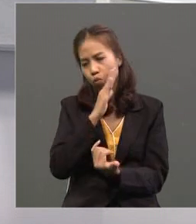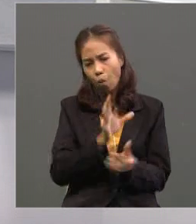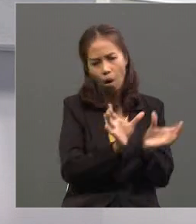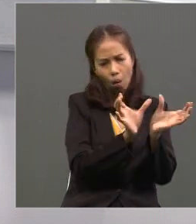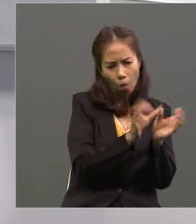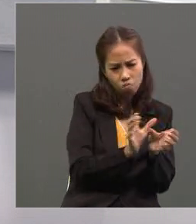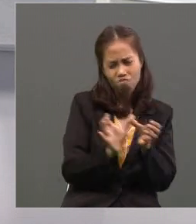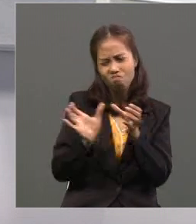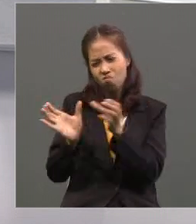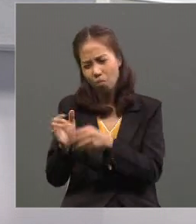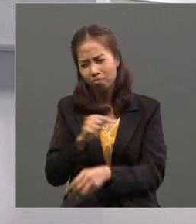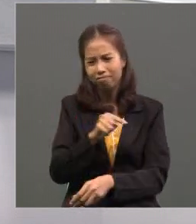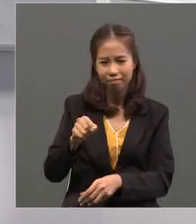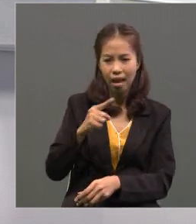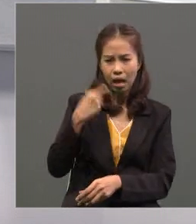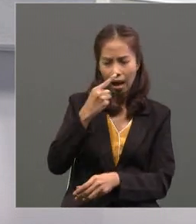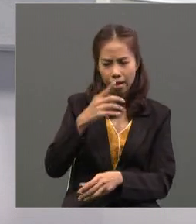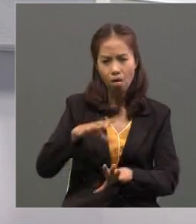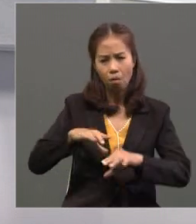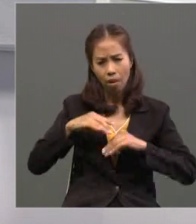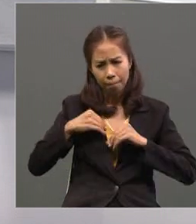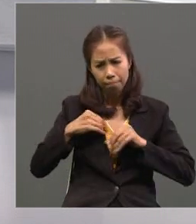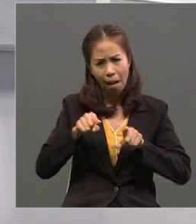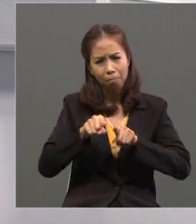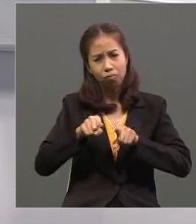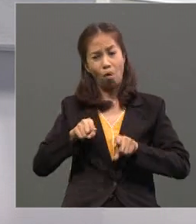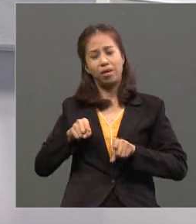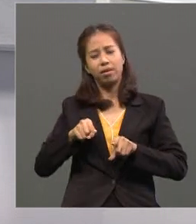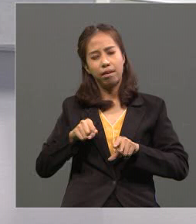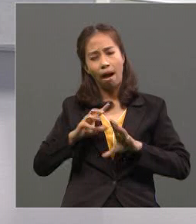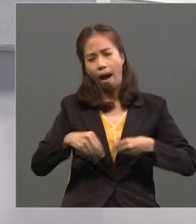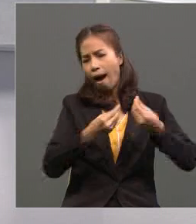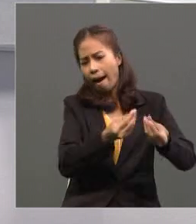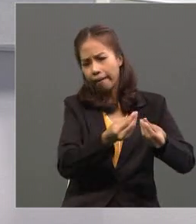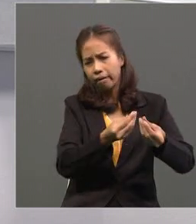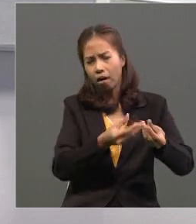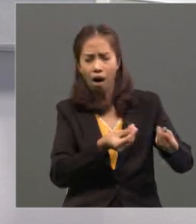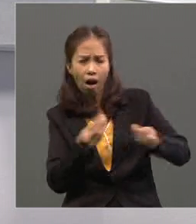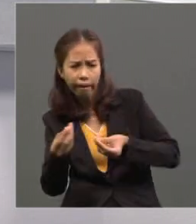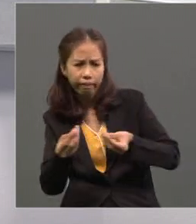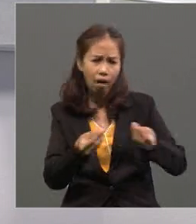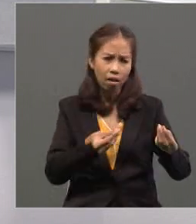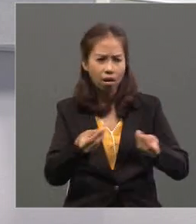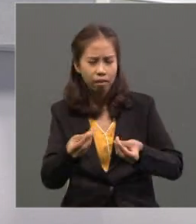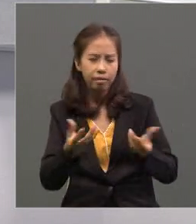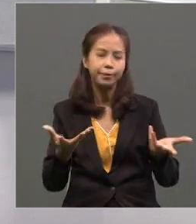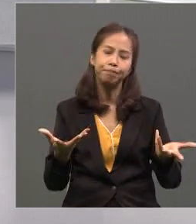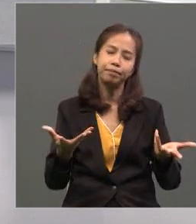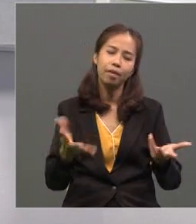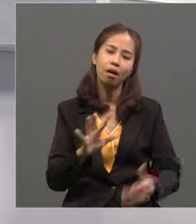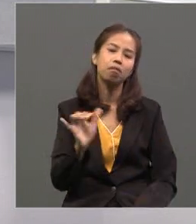ังหาจุดที่ใครจะถอยใถจะมาอาจรมacaksın paraมอะไรมาในการทดแนหือเปล่า